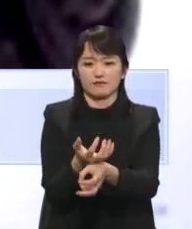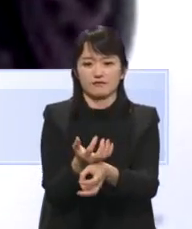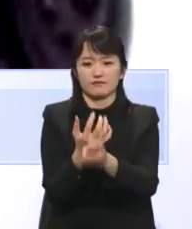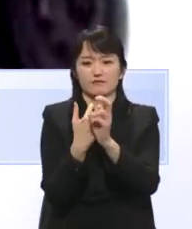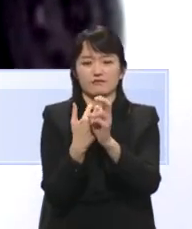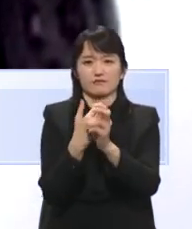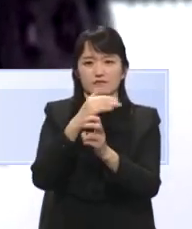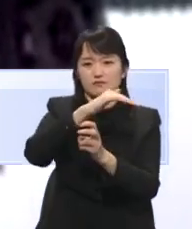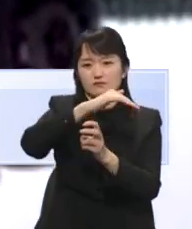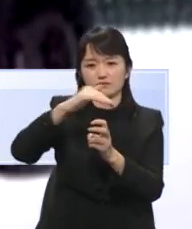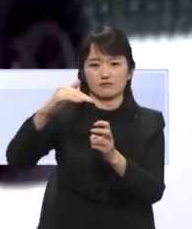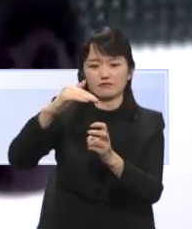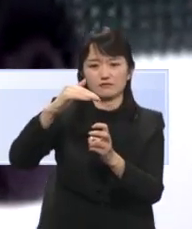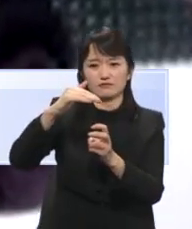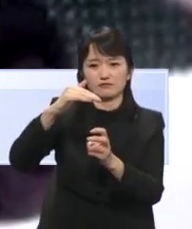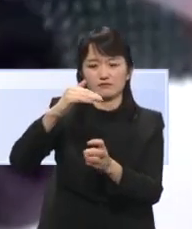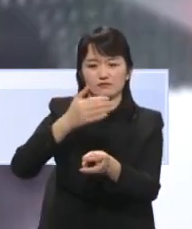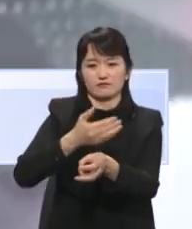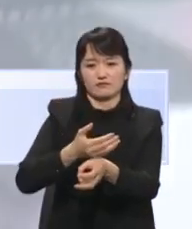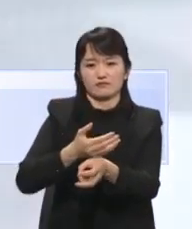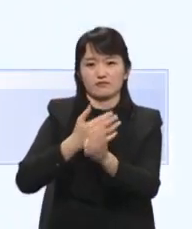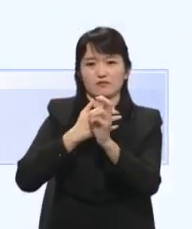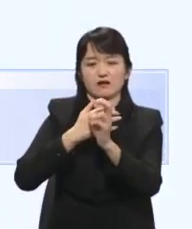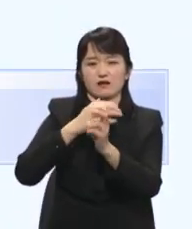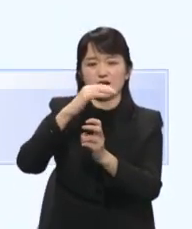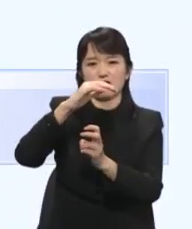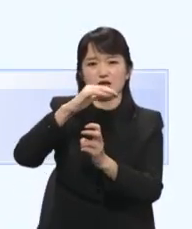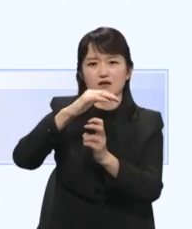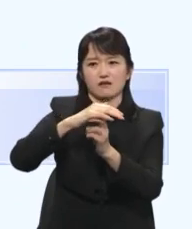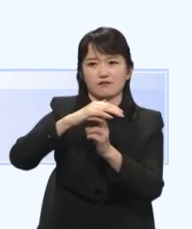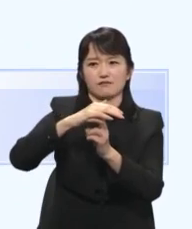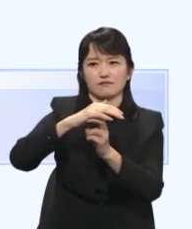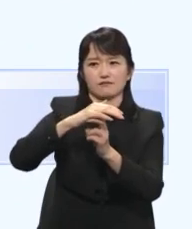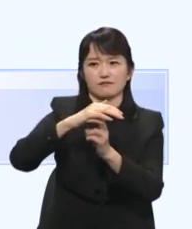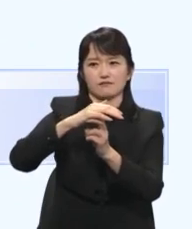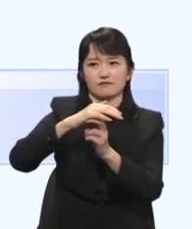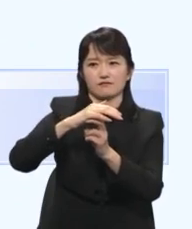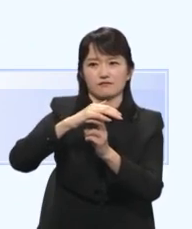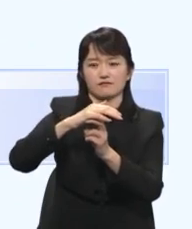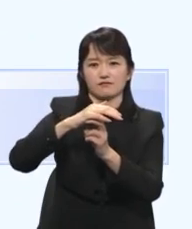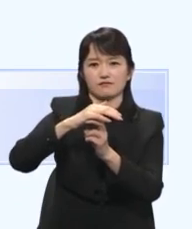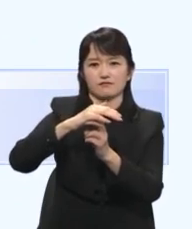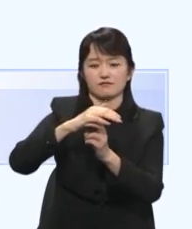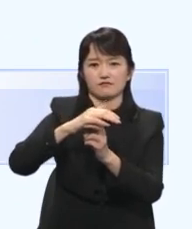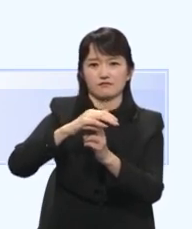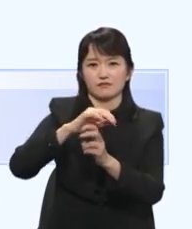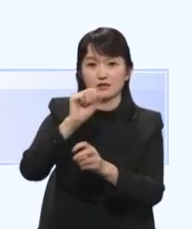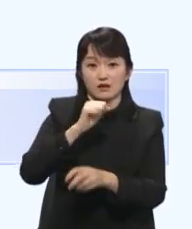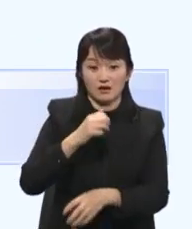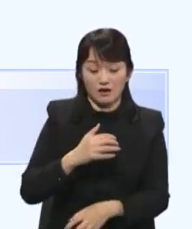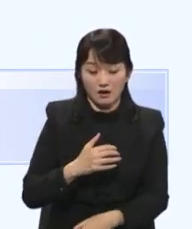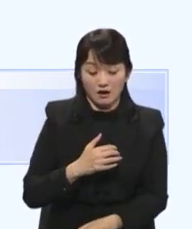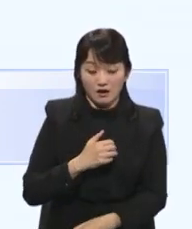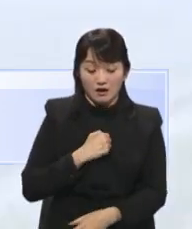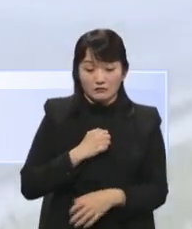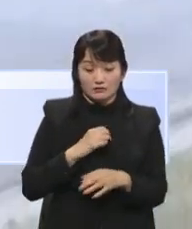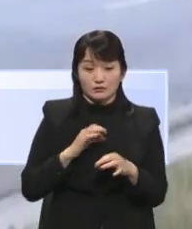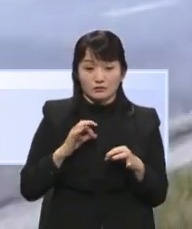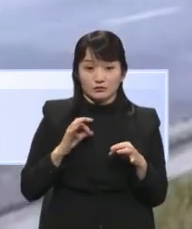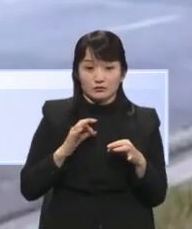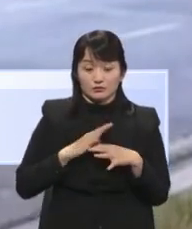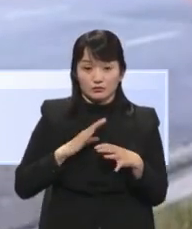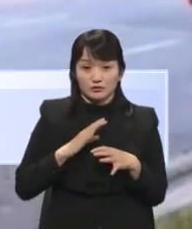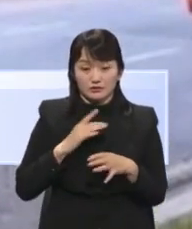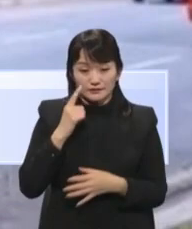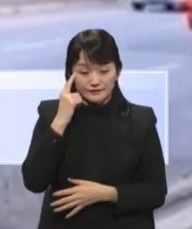교량과 다리에 즉 도로에 끼는 상황이 벌어지고 마는데 운전자가 얼마 얼마나 놀라고 무서웠을까 상상도 되지 않습니다 그렇지만